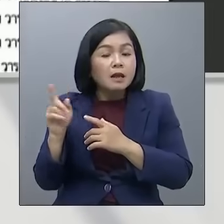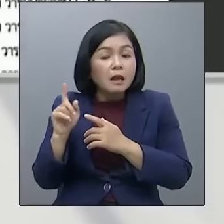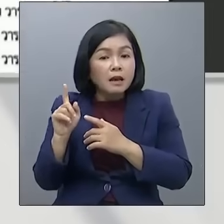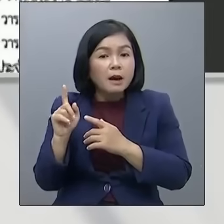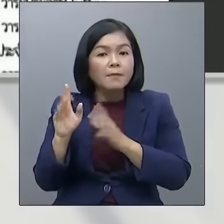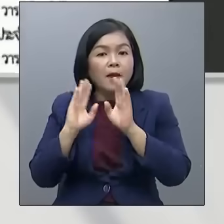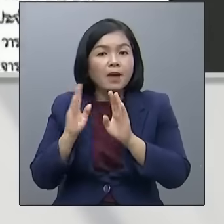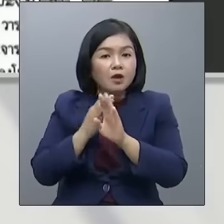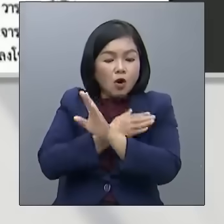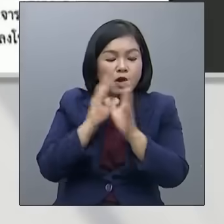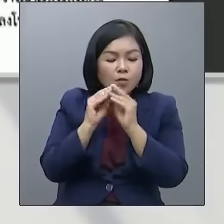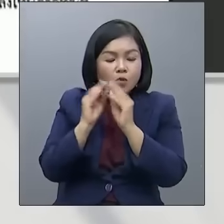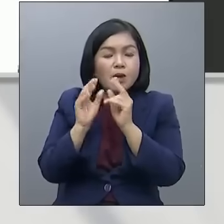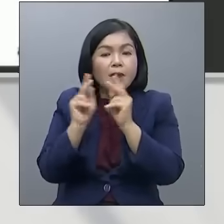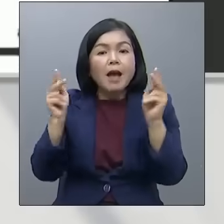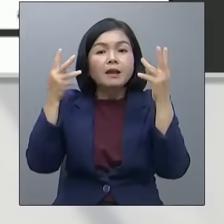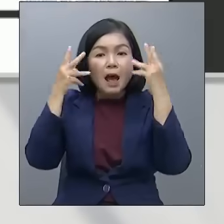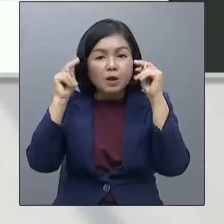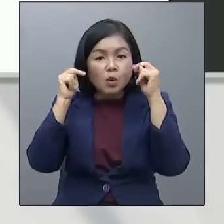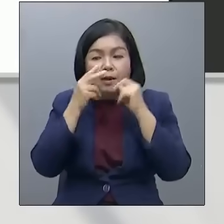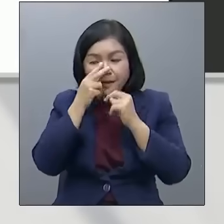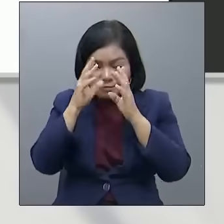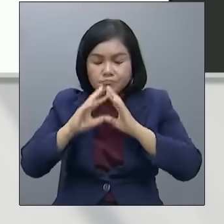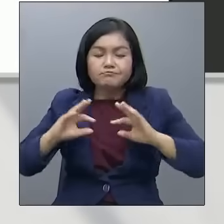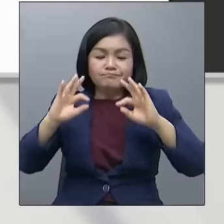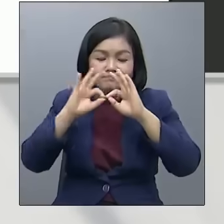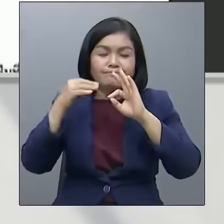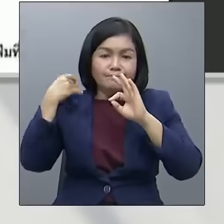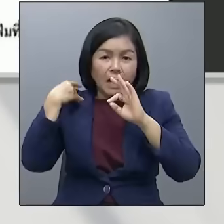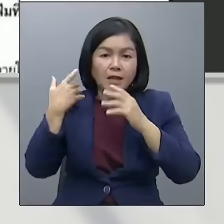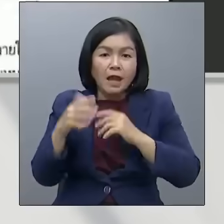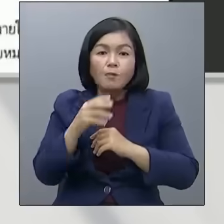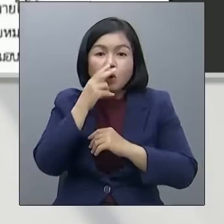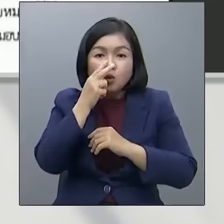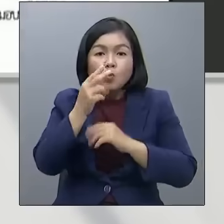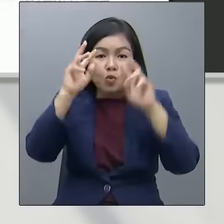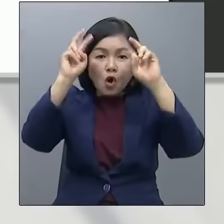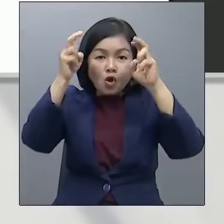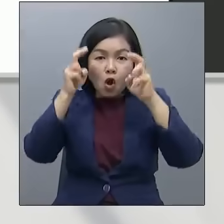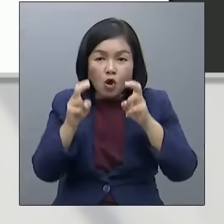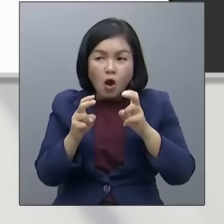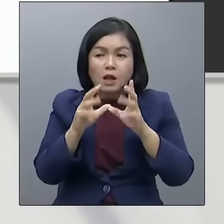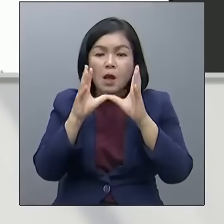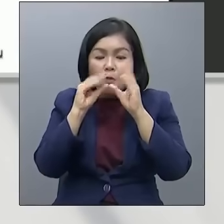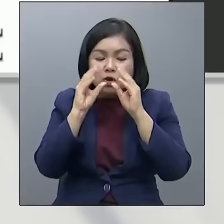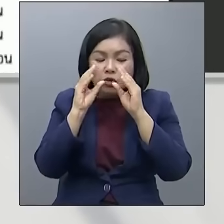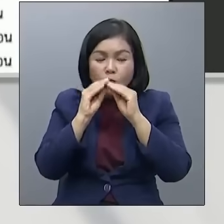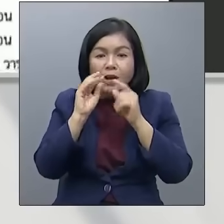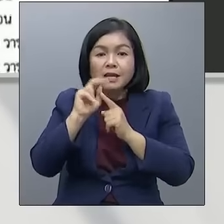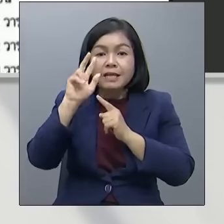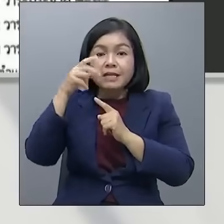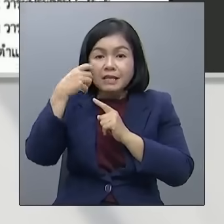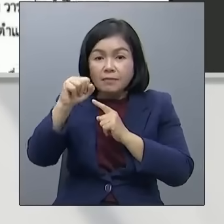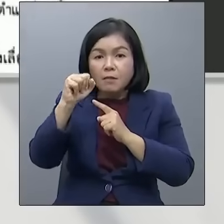ก่อนการประชุมกตร.เนี่ยนายกก็ให้ความสำคัญอยู่พอสมควรพอไปเปิดวาระการประชุมครั้งที่10/2566